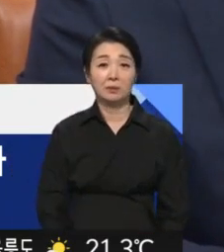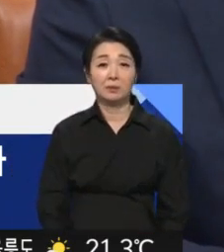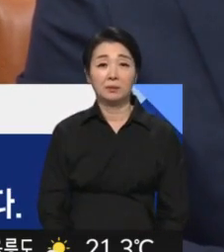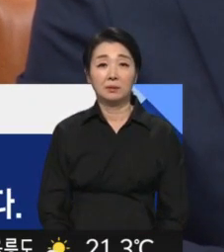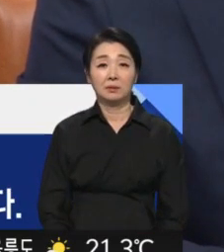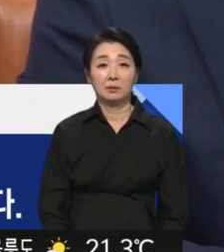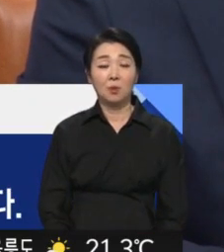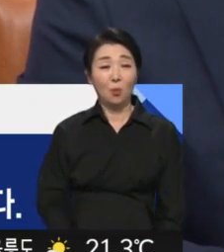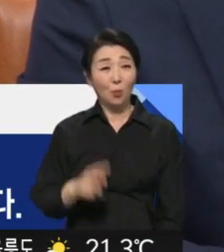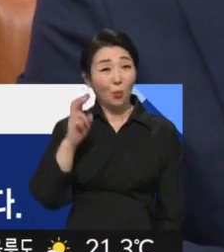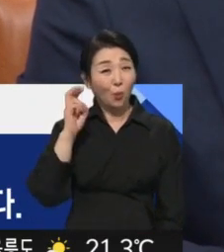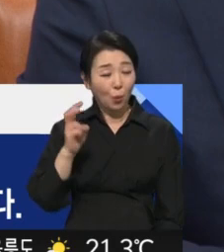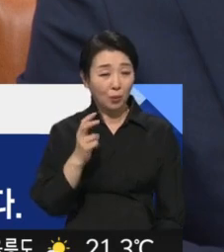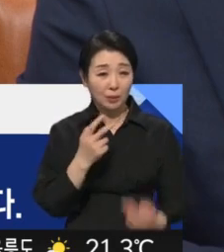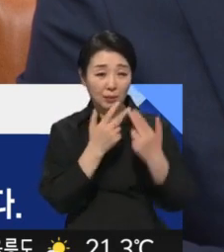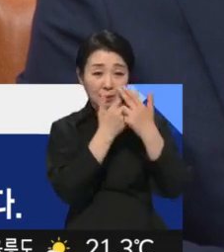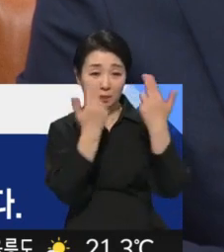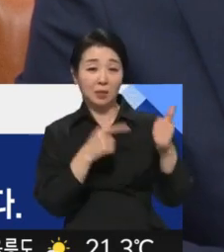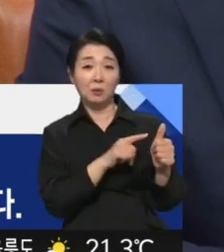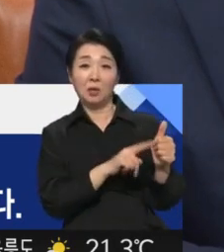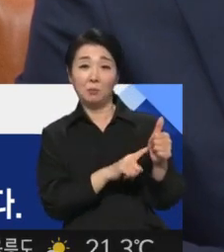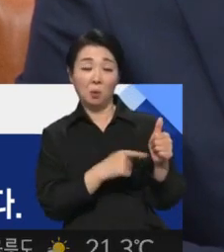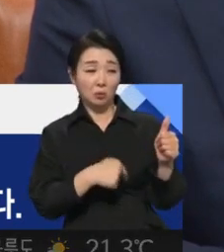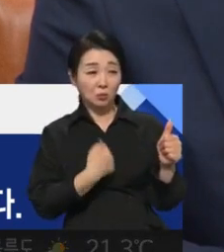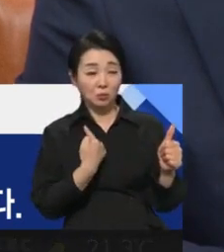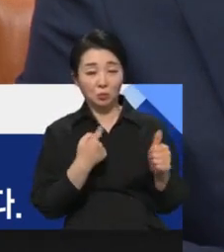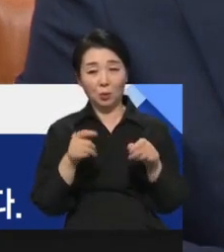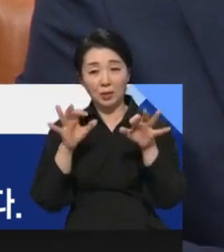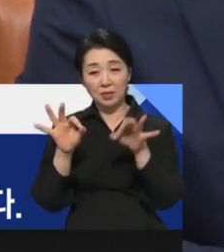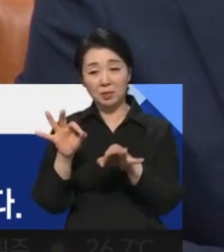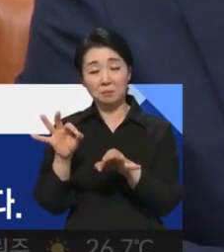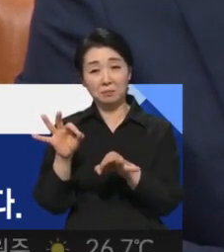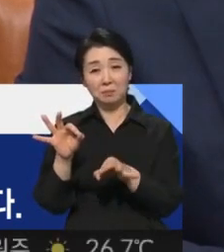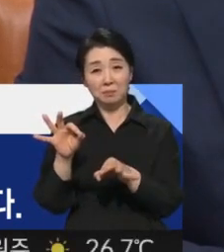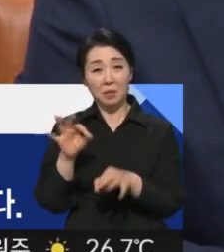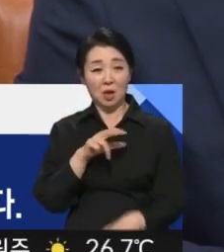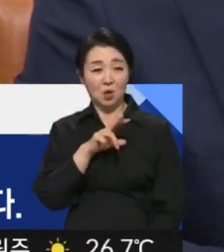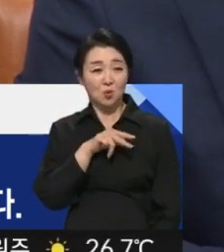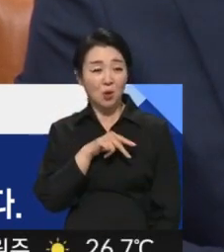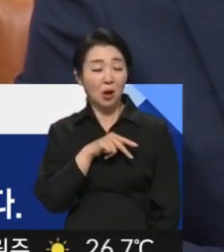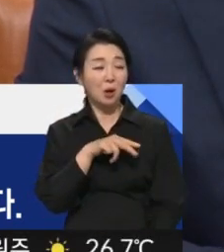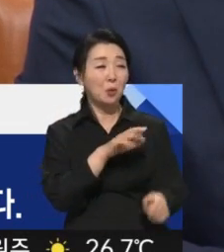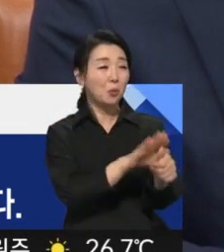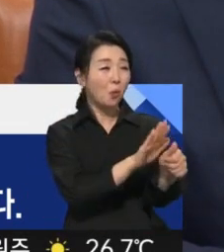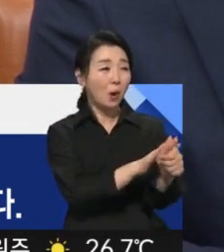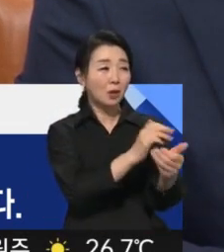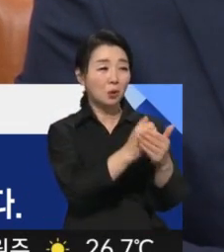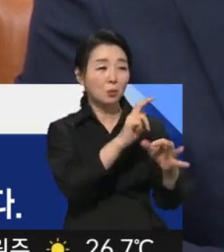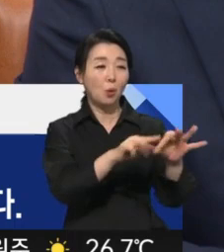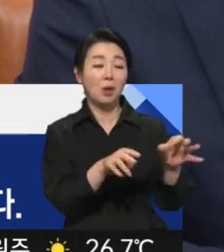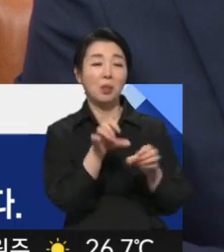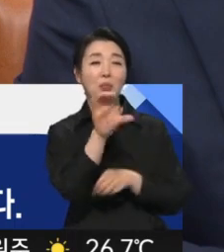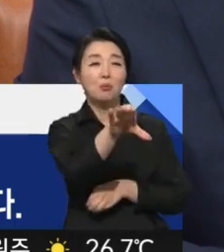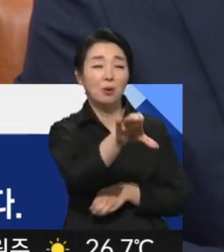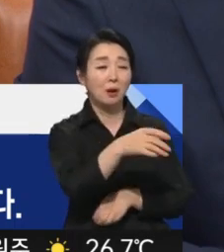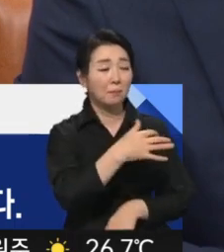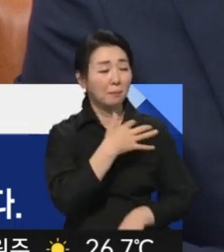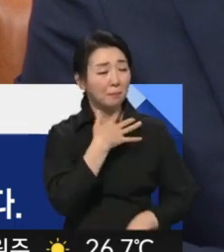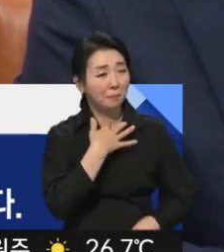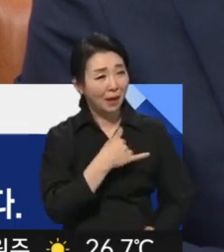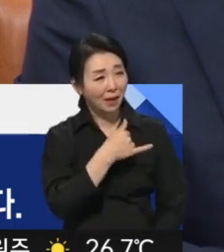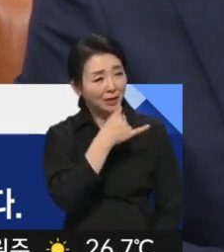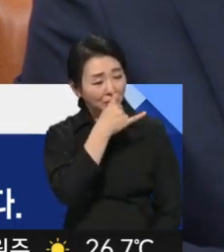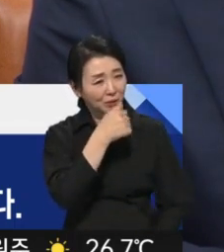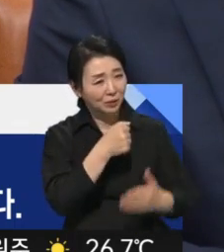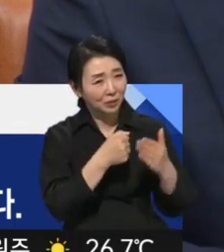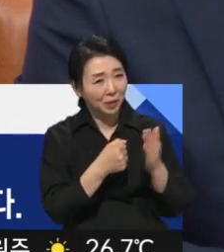아니면 혹시 이재명 대표 스스로도 김남국 의원의 코치에 따라 코인 투자를 하면서 투기를 했던 적이 있었기